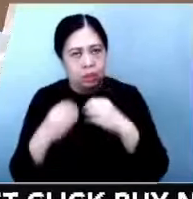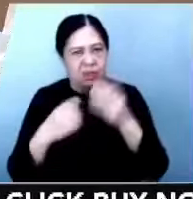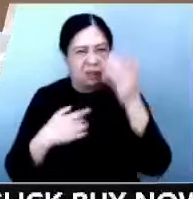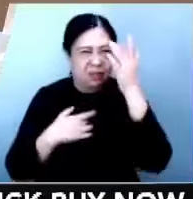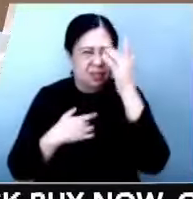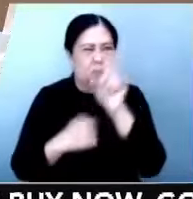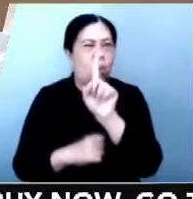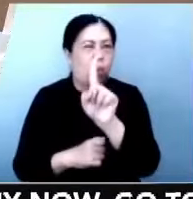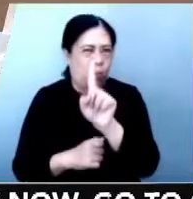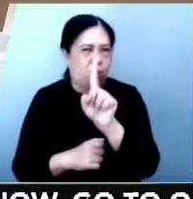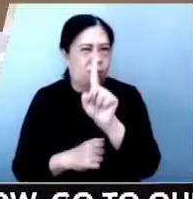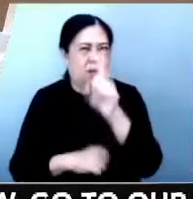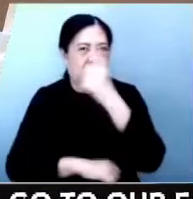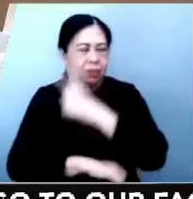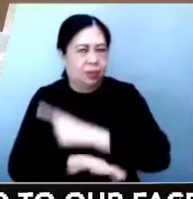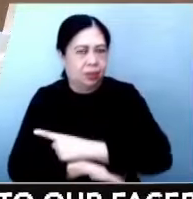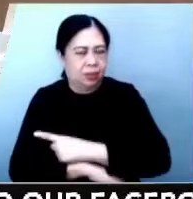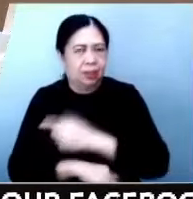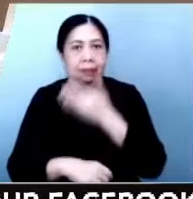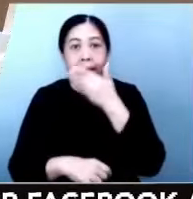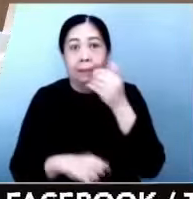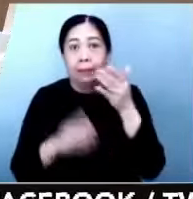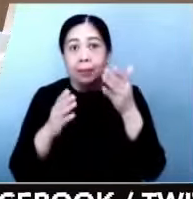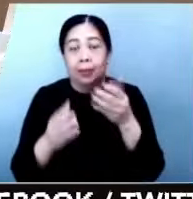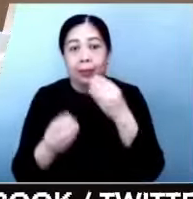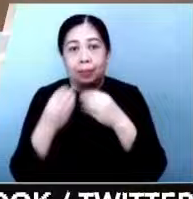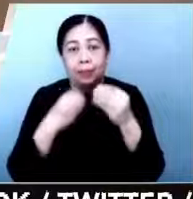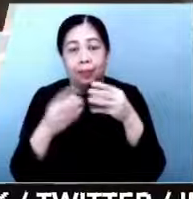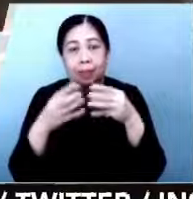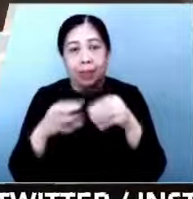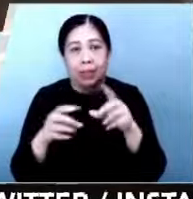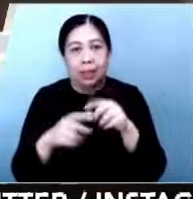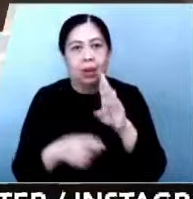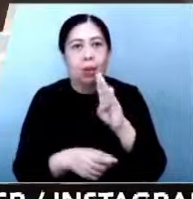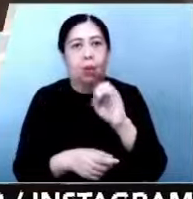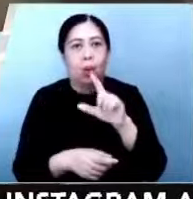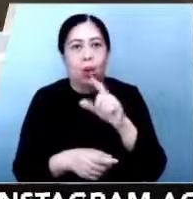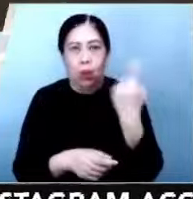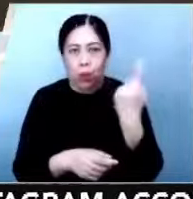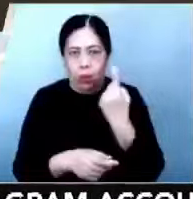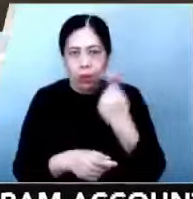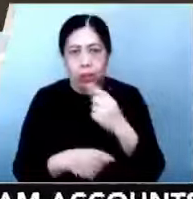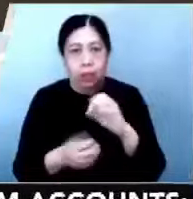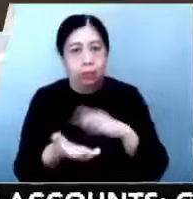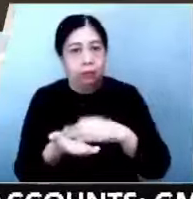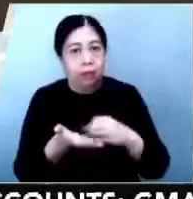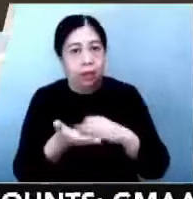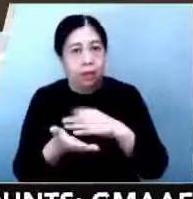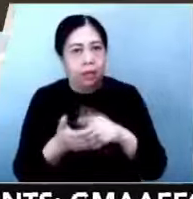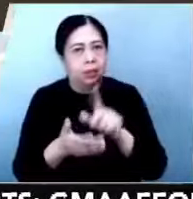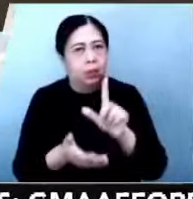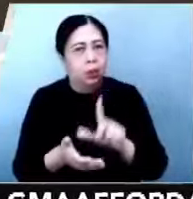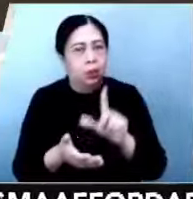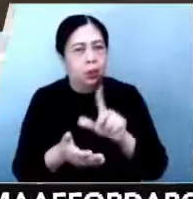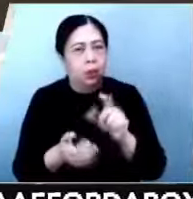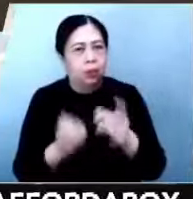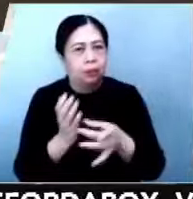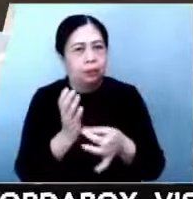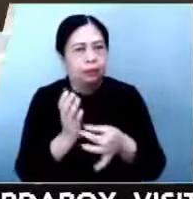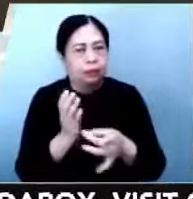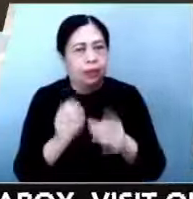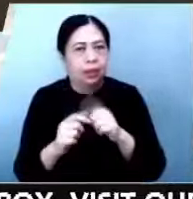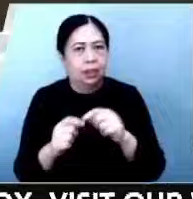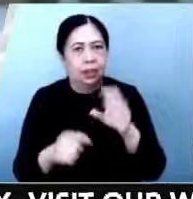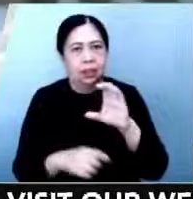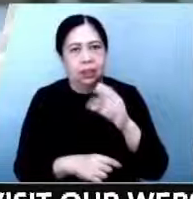araw. Pinakamainam daw na paraan ng pagkain ng itlog ay boiled egg. Kumpito naman, dapat mas mababa ang saturated fat at cholesterol